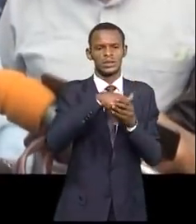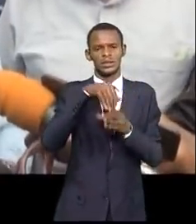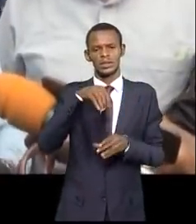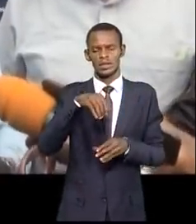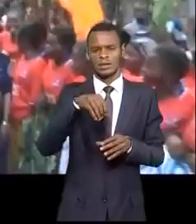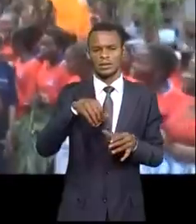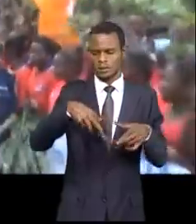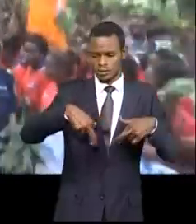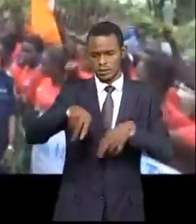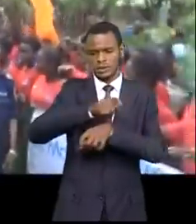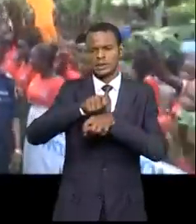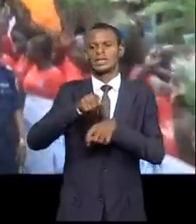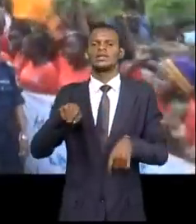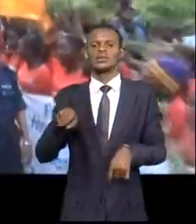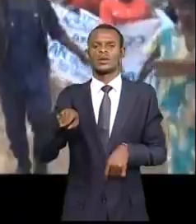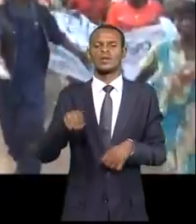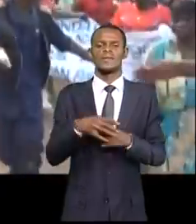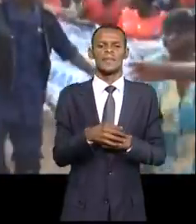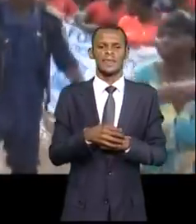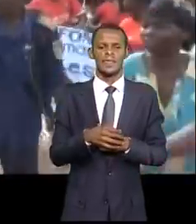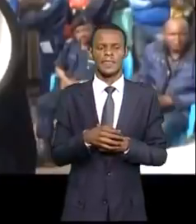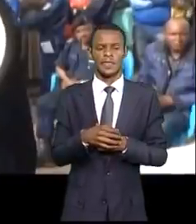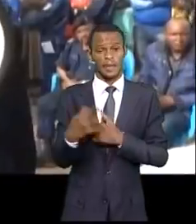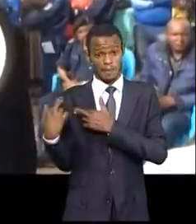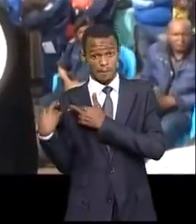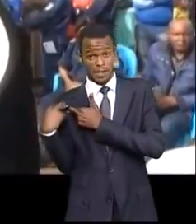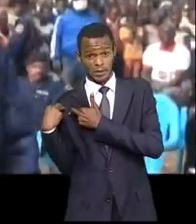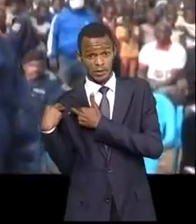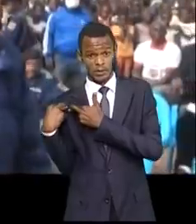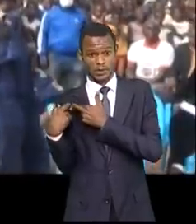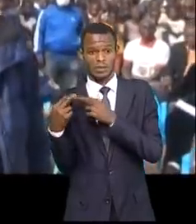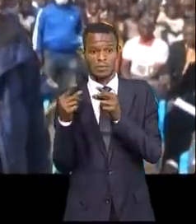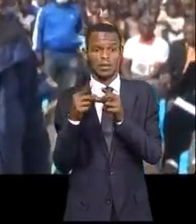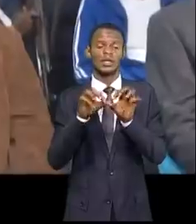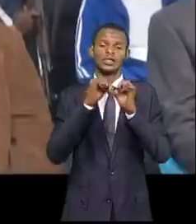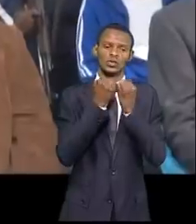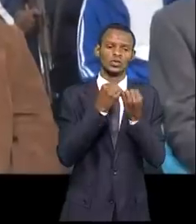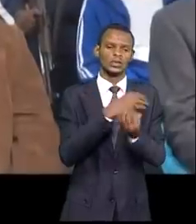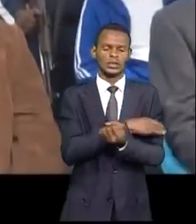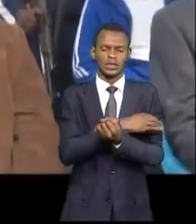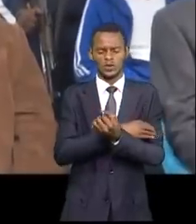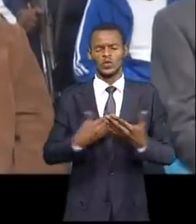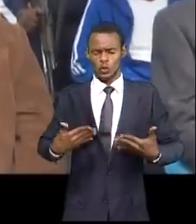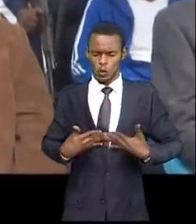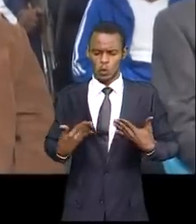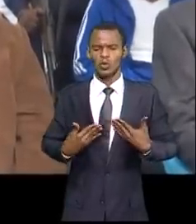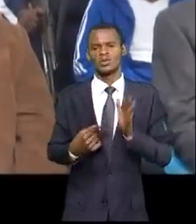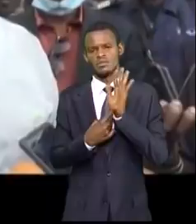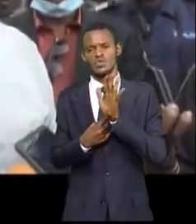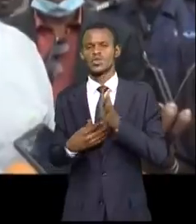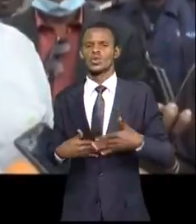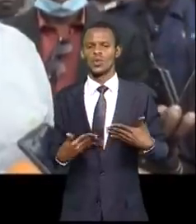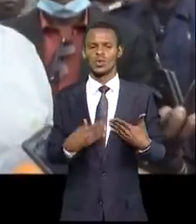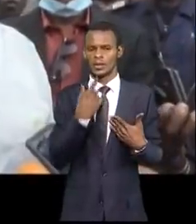jument de notables et responsables de la société civile des ses différents villages bénéficiaires ont exprimé leur satisfaction